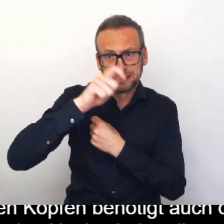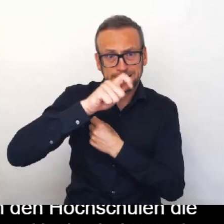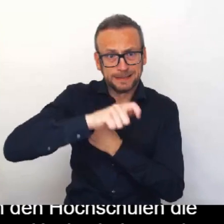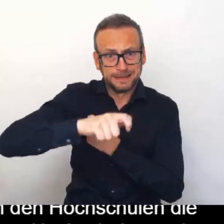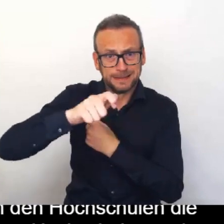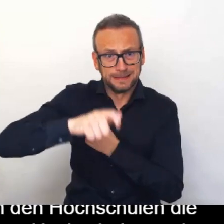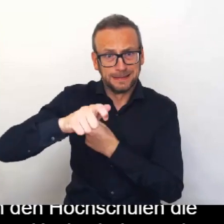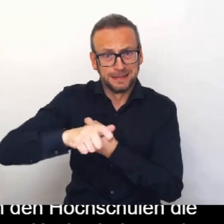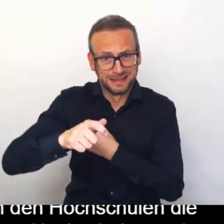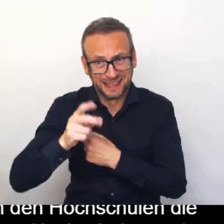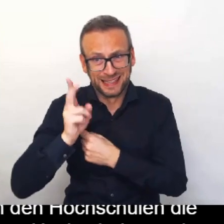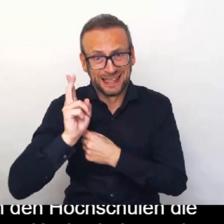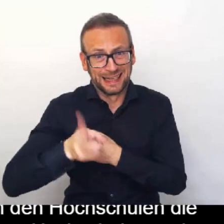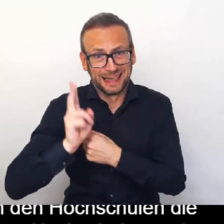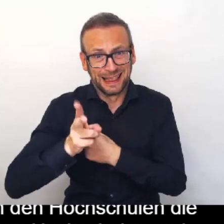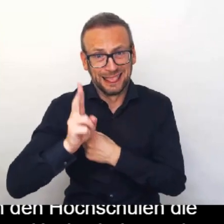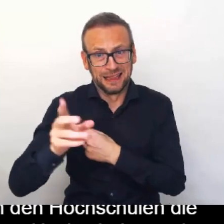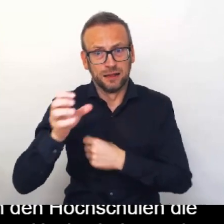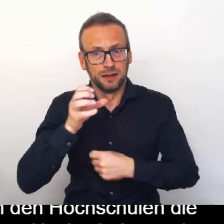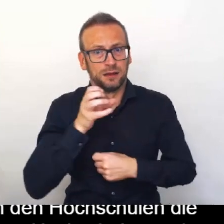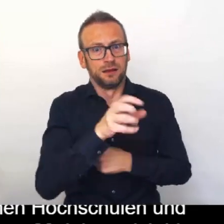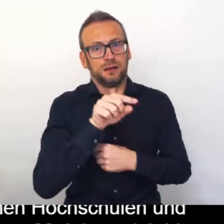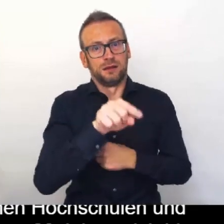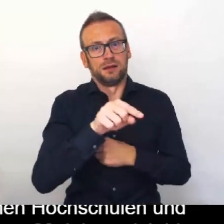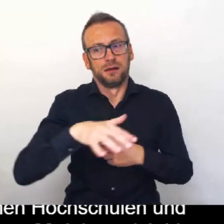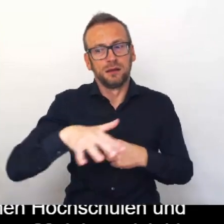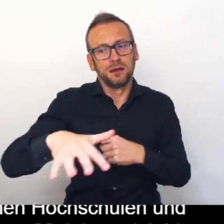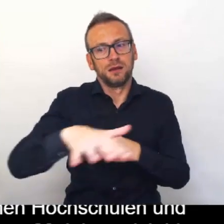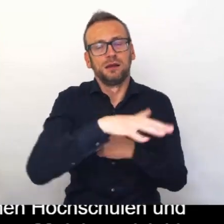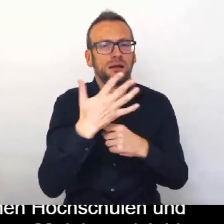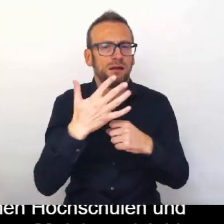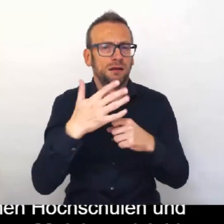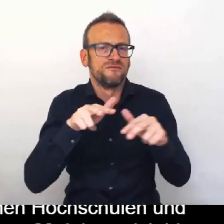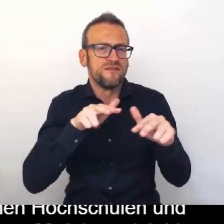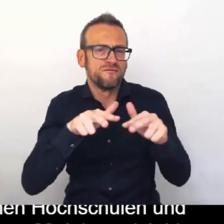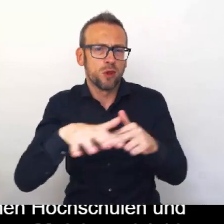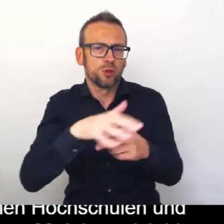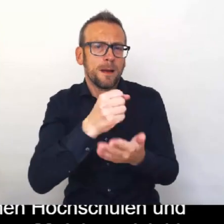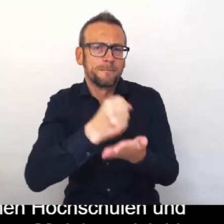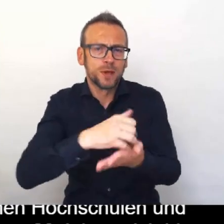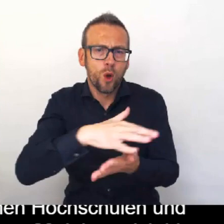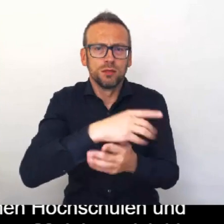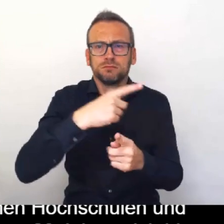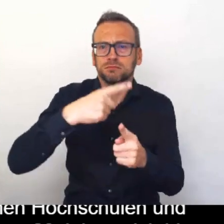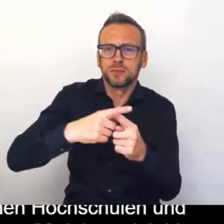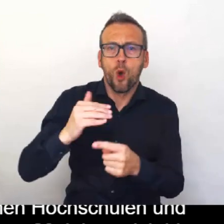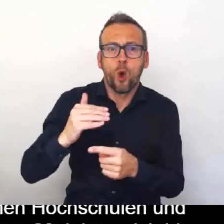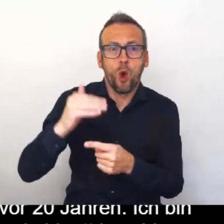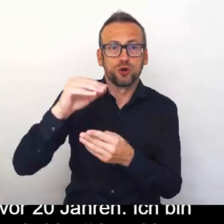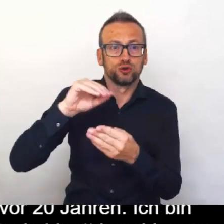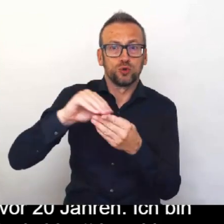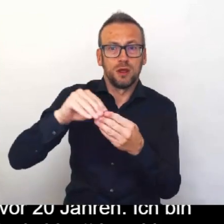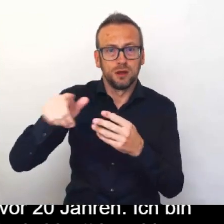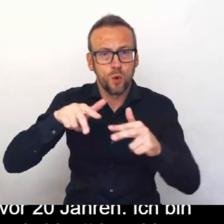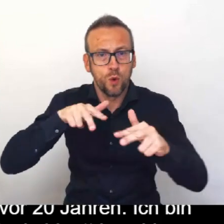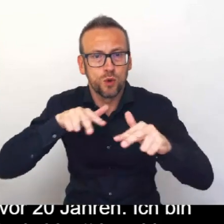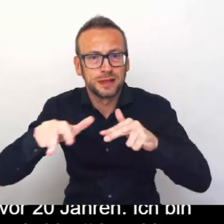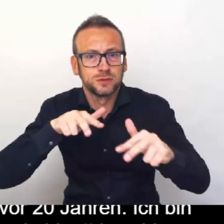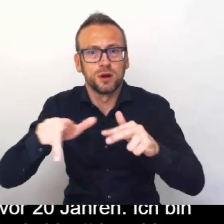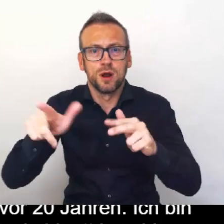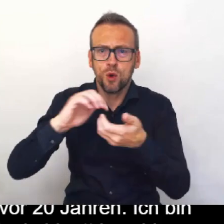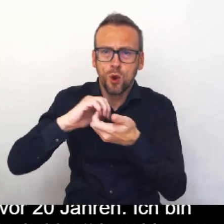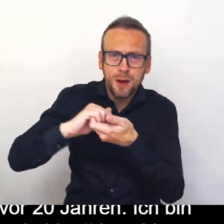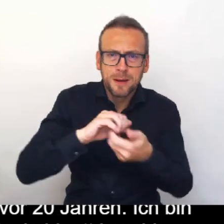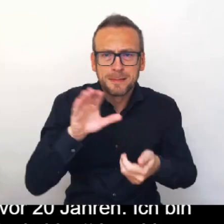Vielen Dank. Herr Staatsminister Siebel, bitte. Ja, meine sehr geehrten Damen und Herren, Sie sehen einen begeisterten, weil genetisch vorgeprägten Minister der